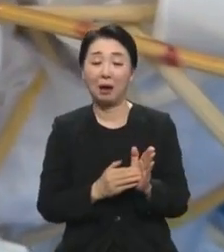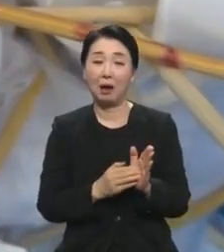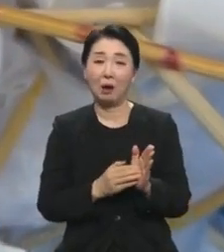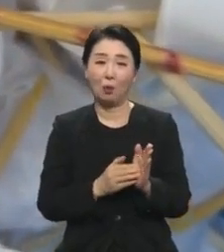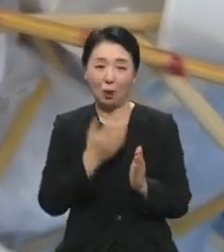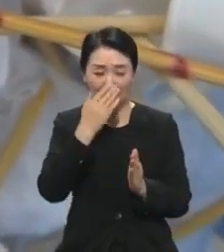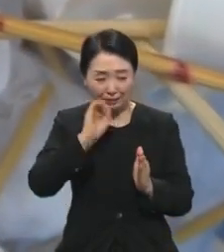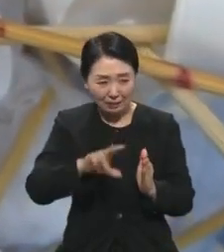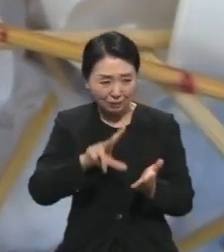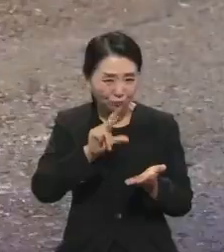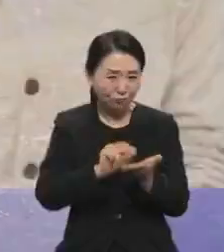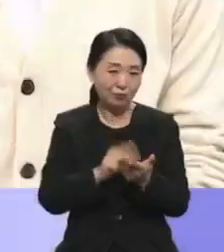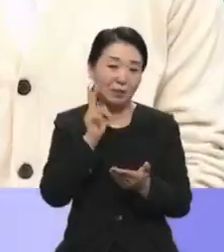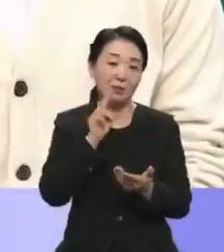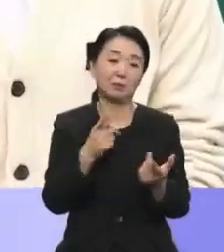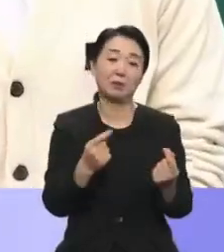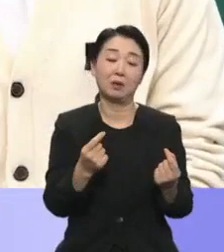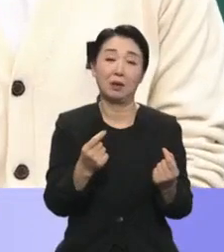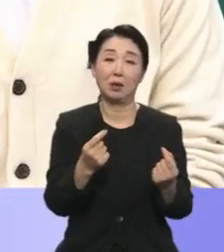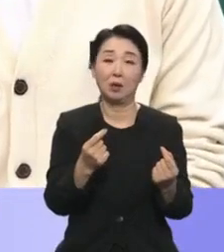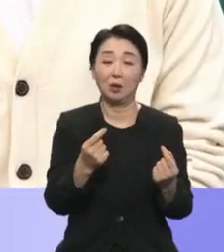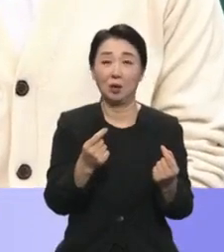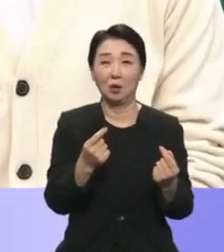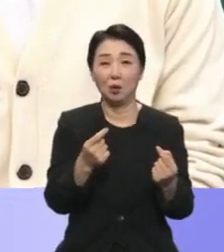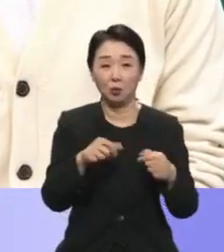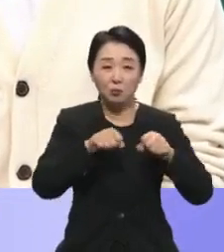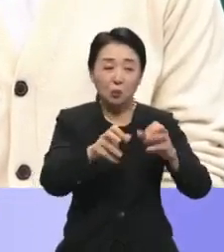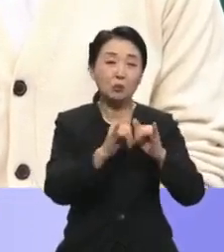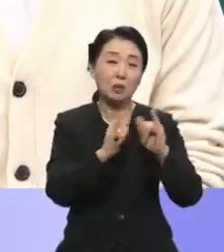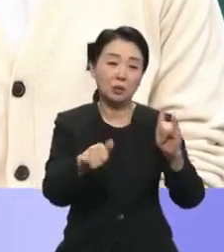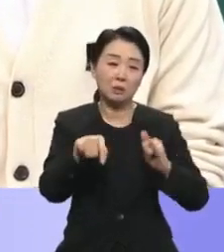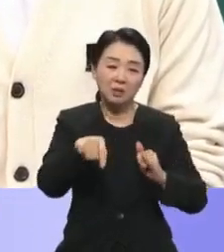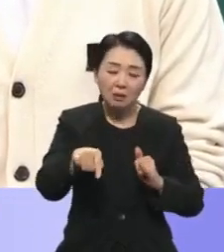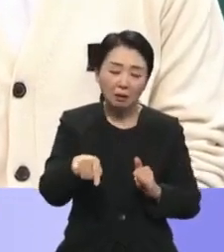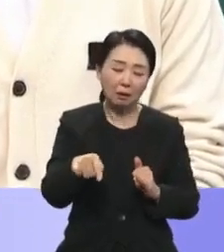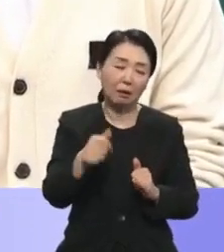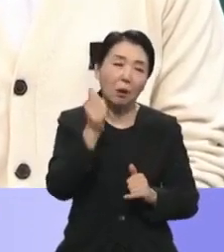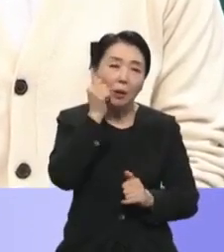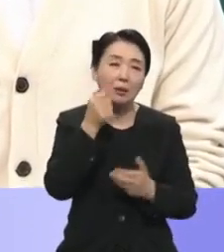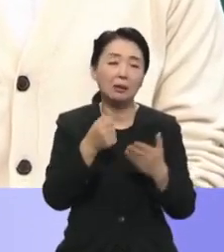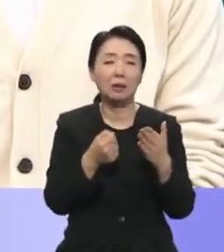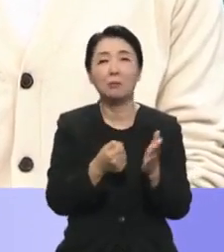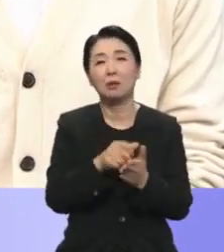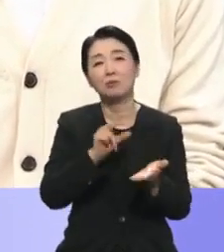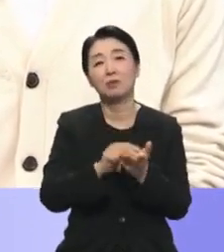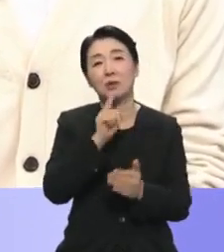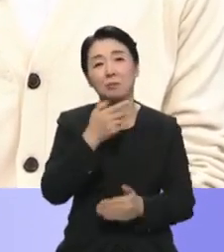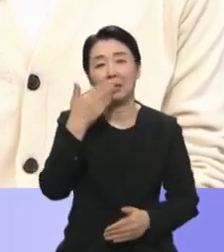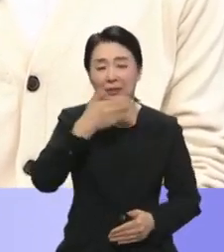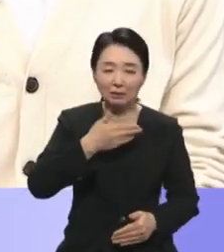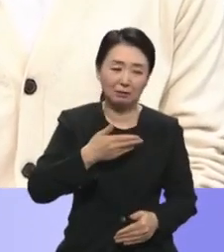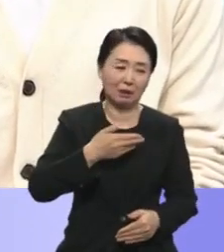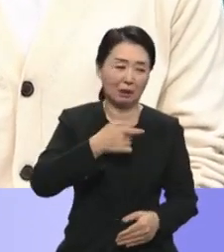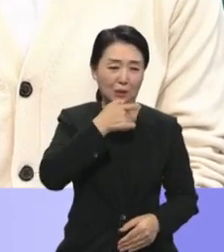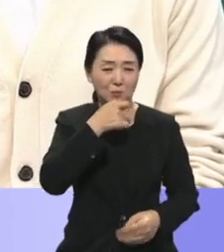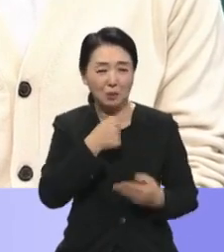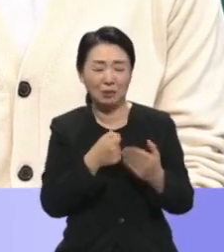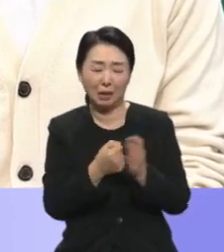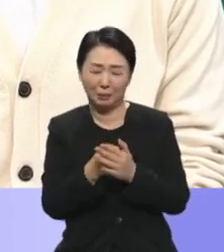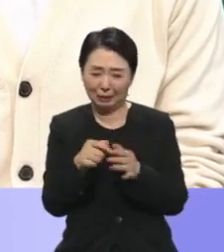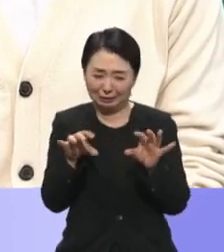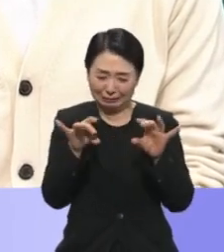심각한 문제입니다. 요즘 그 미화원분들이 예. 탕후루 때문에 아주 골머리라고 해요. 그래서 설탕물이라 벌레는 바글거리고